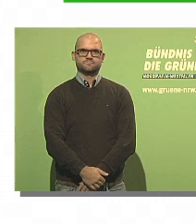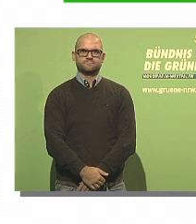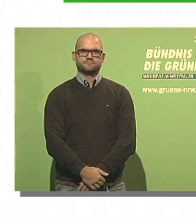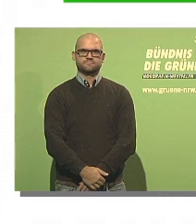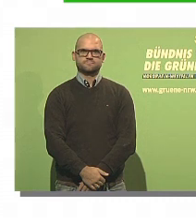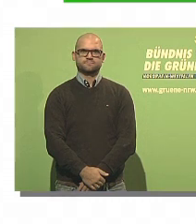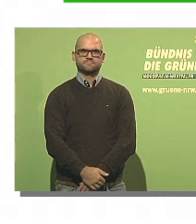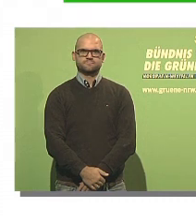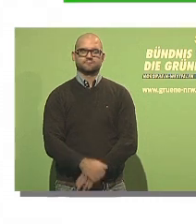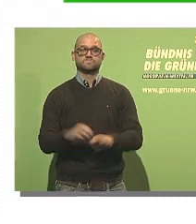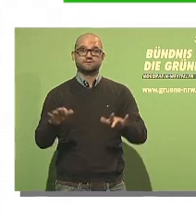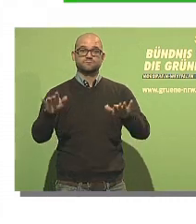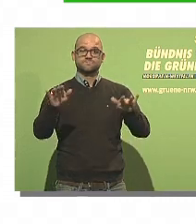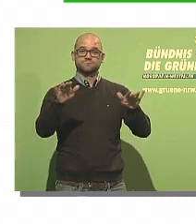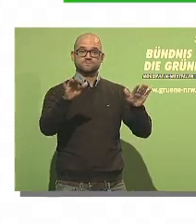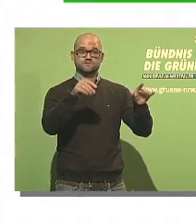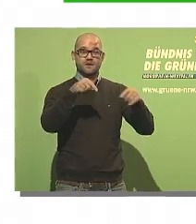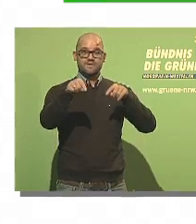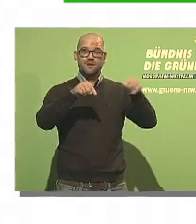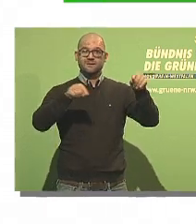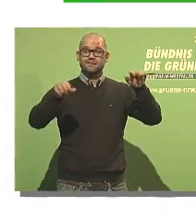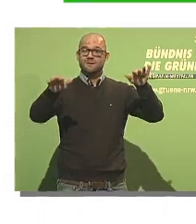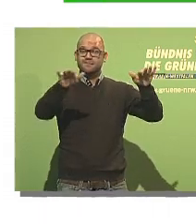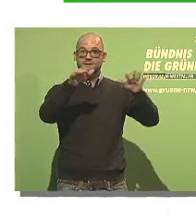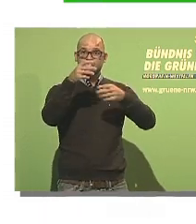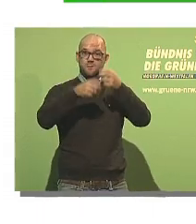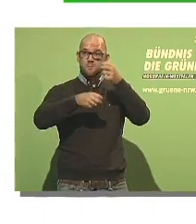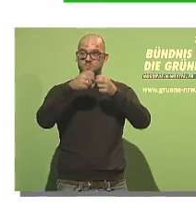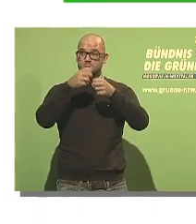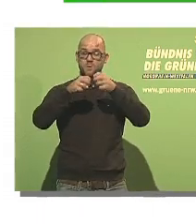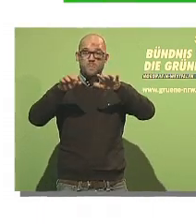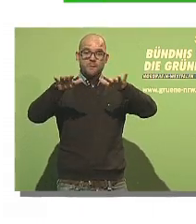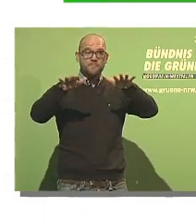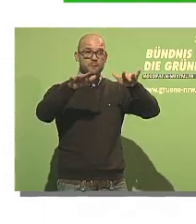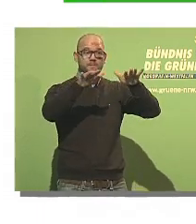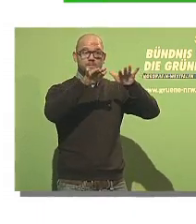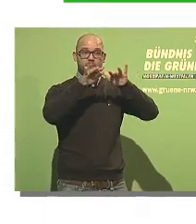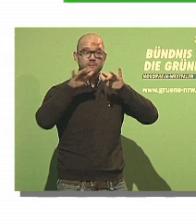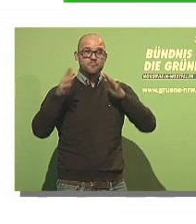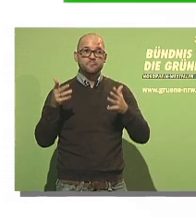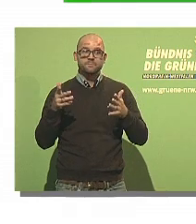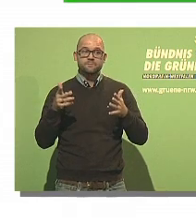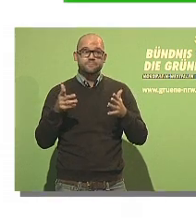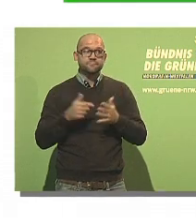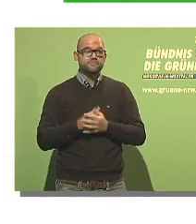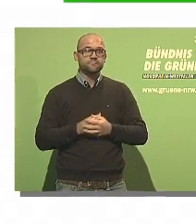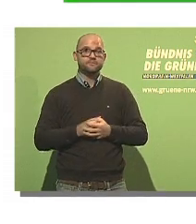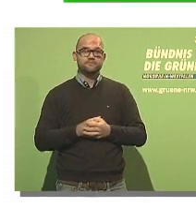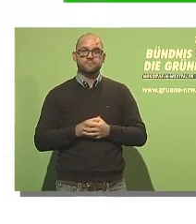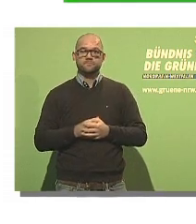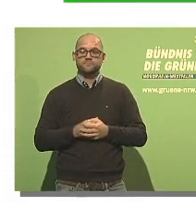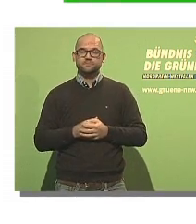Gibt es Delegierte, die Probleme damit haben, ihre Stimme abzugeben?